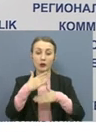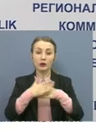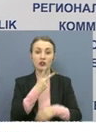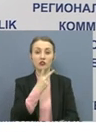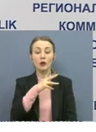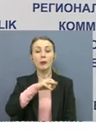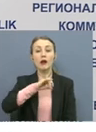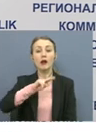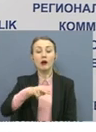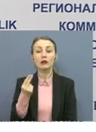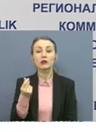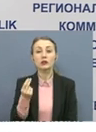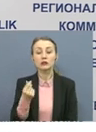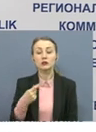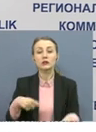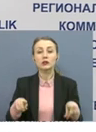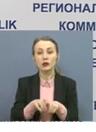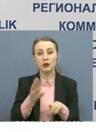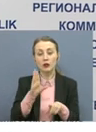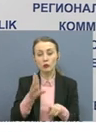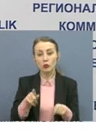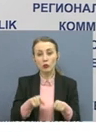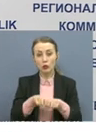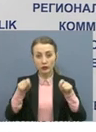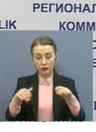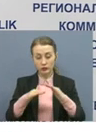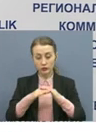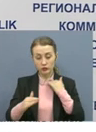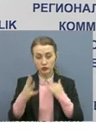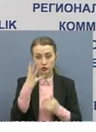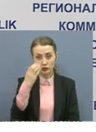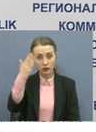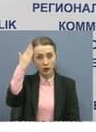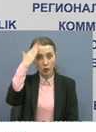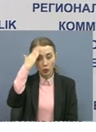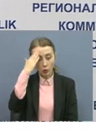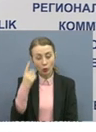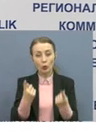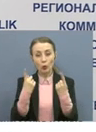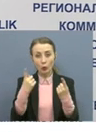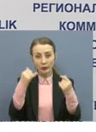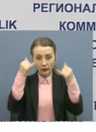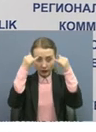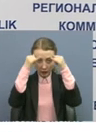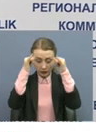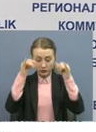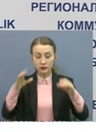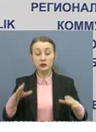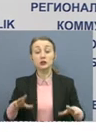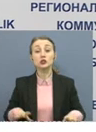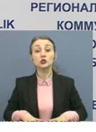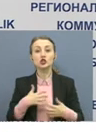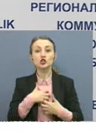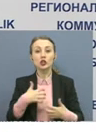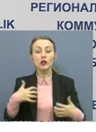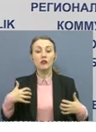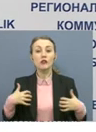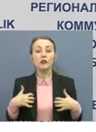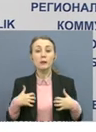экспертизден өтуде. Егер мемлекеттен экспертизден биыл шығып, қаражат республикалық бюджеттен бөлінетін